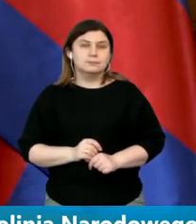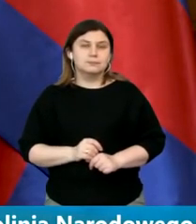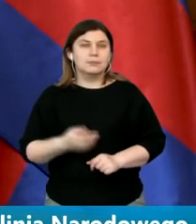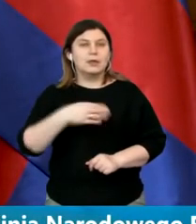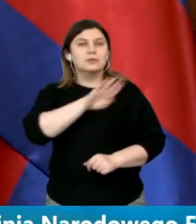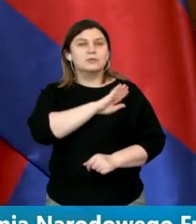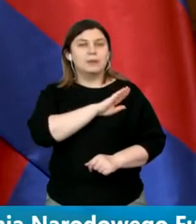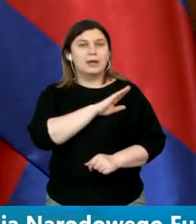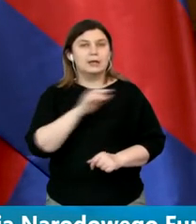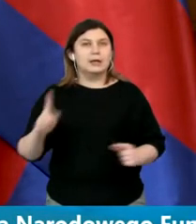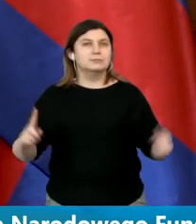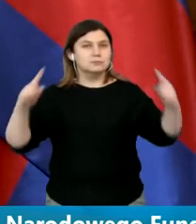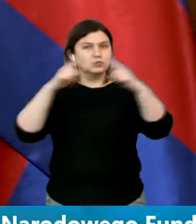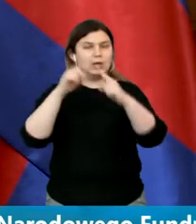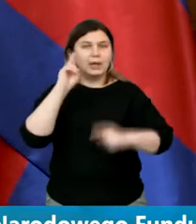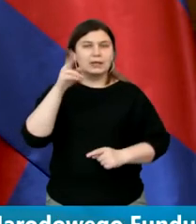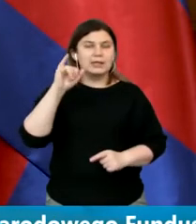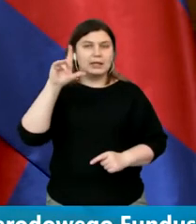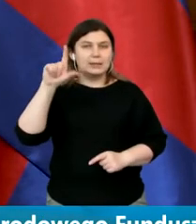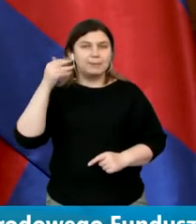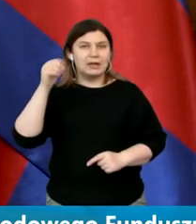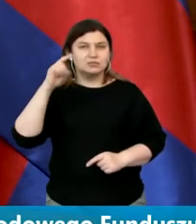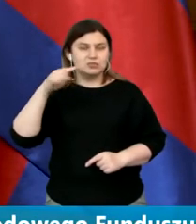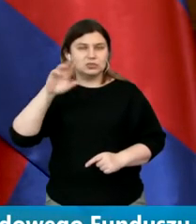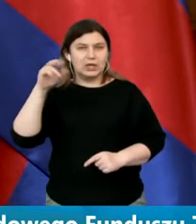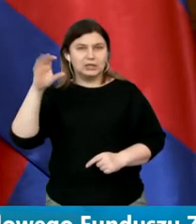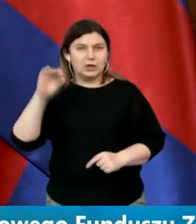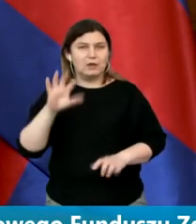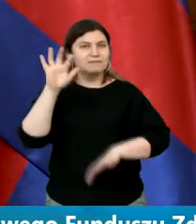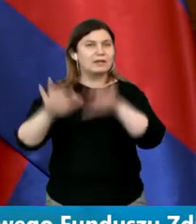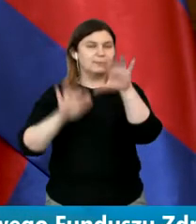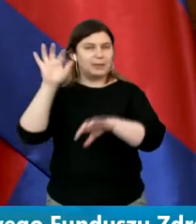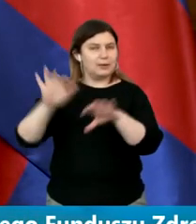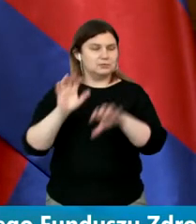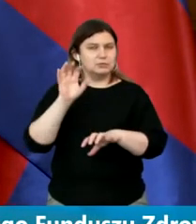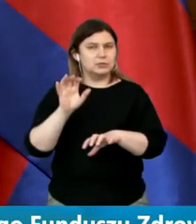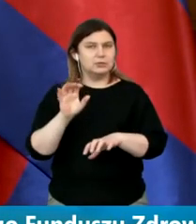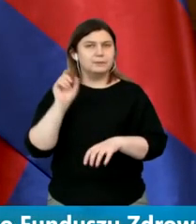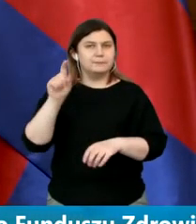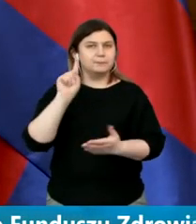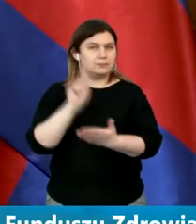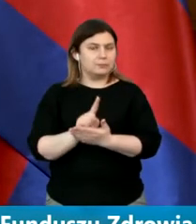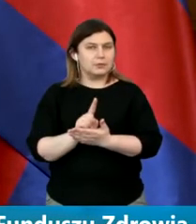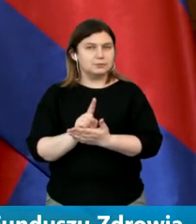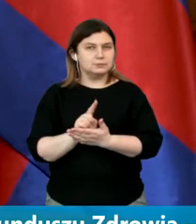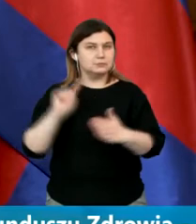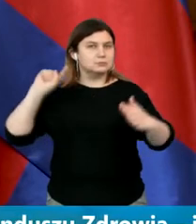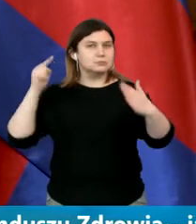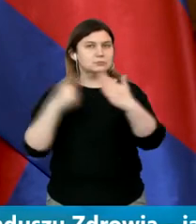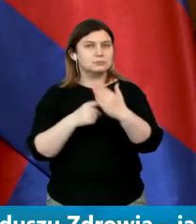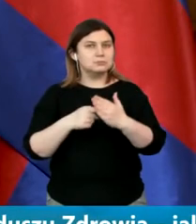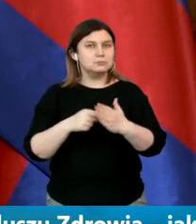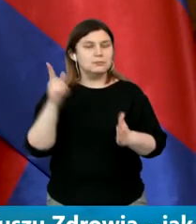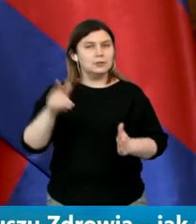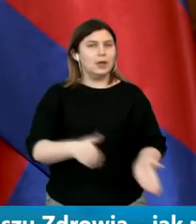Zmarł na szczycie Kilimandżaro podczas wspinaczki, właściwie po osiągnięciu tego celu, który był jednym z